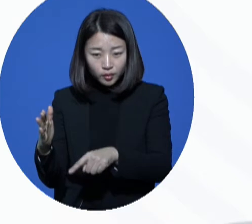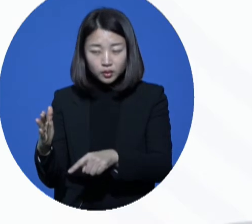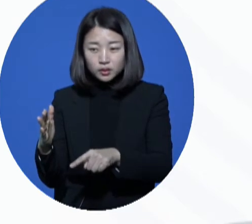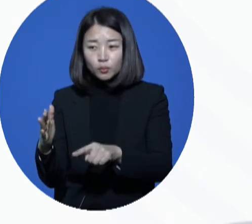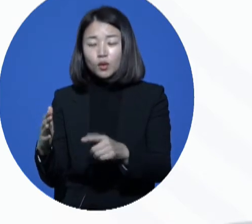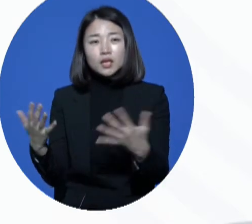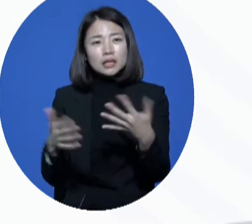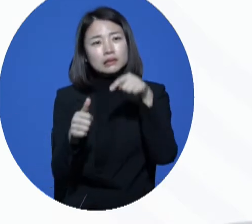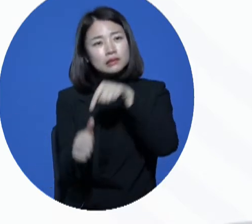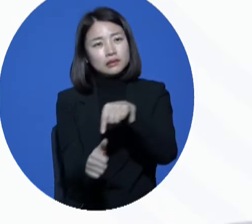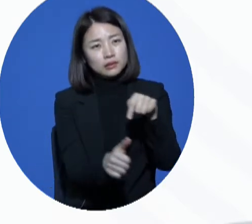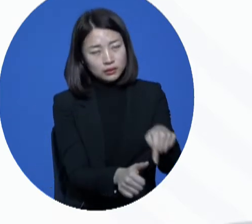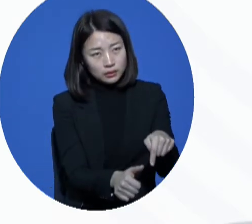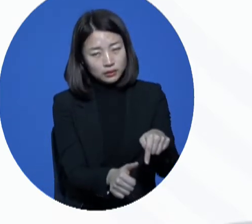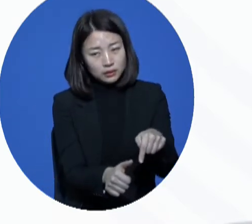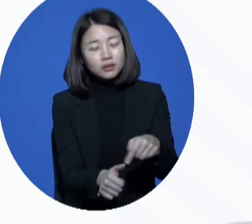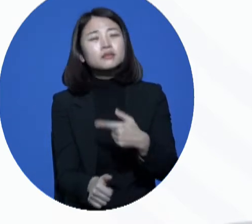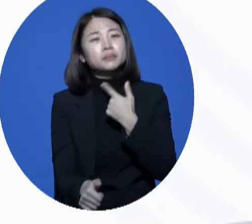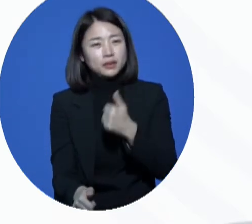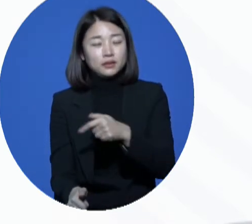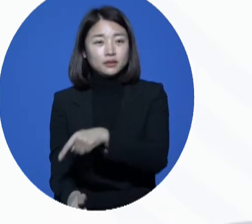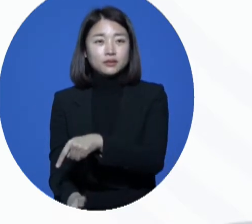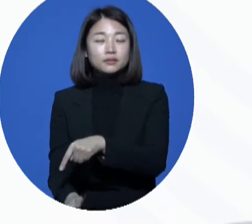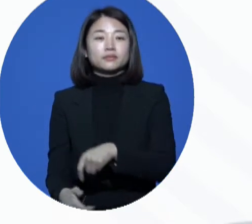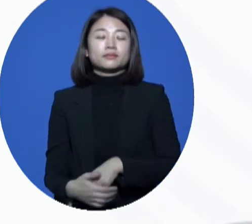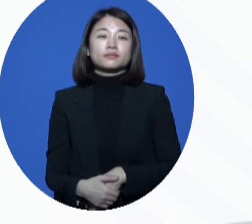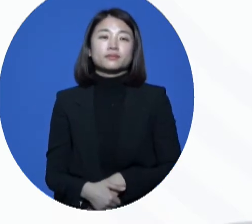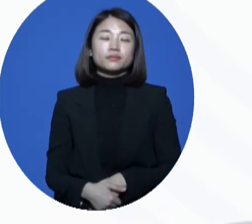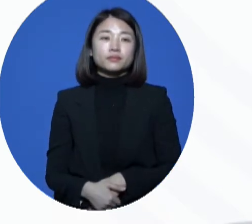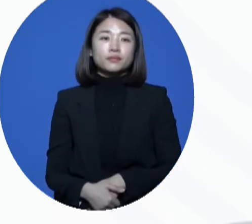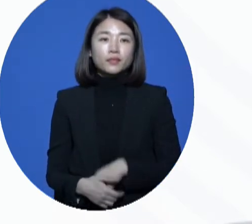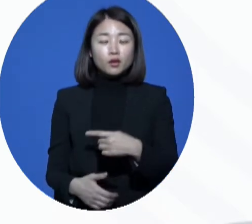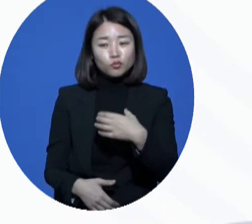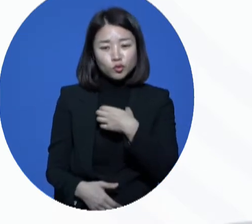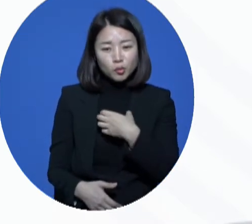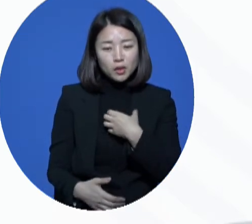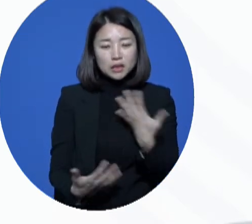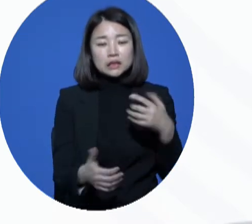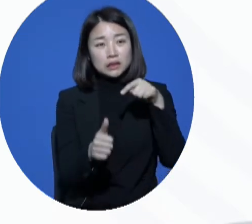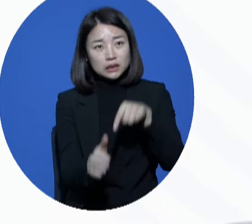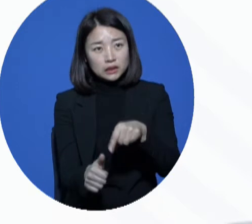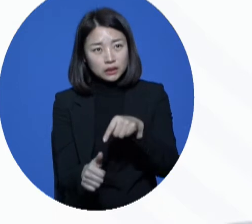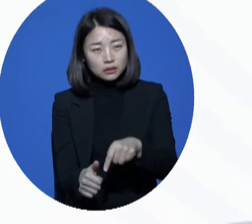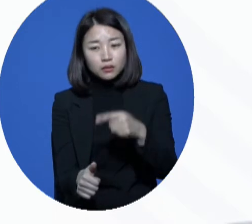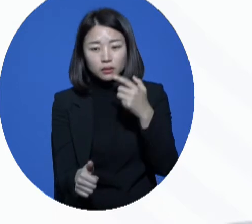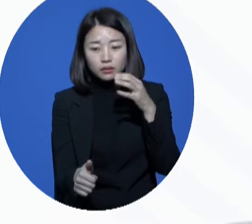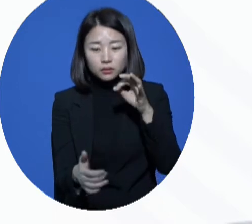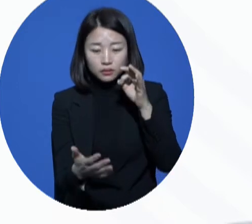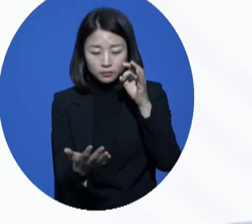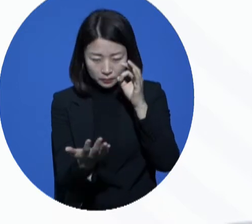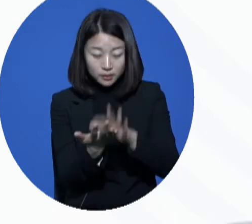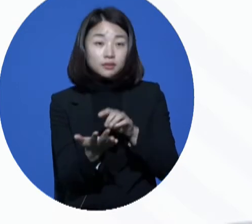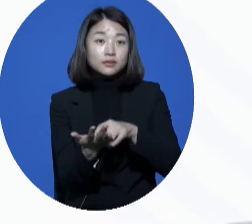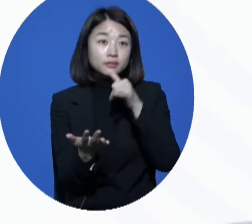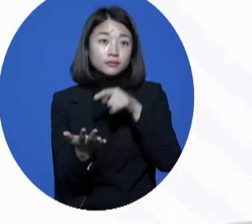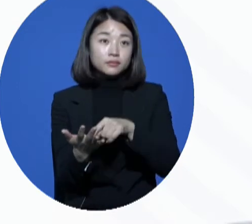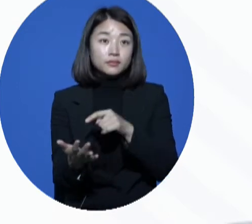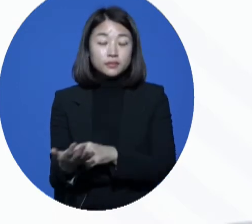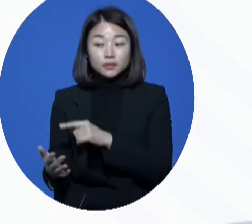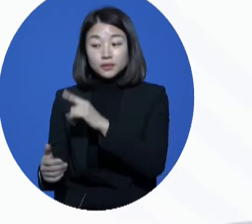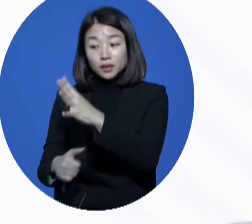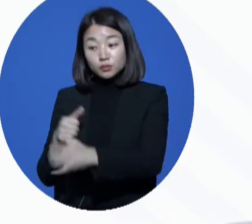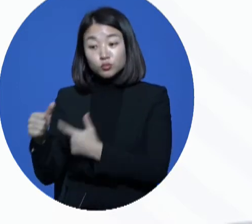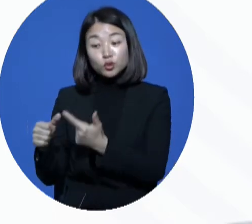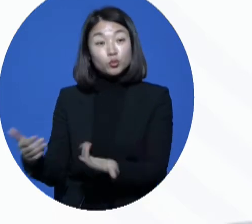국가가 사업자 등록을 하면 관리 감독을 하니까요. 등록하지 않은 상태에서 위험한 노동에 노출시키기도 했습니다. 그리고 신화재활원은 46년